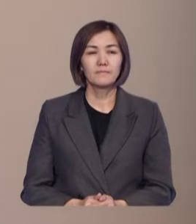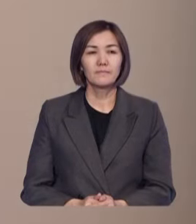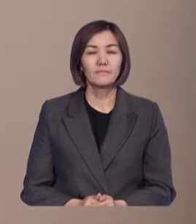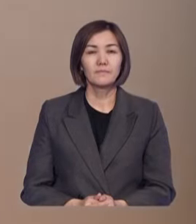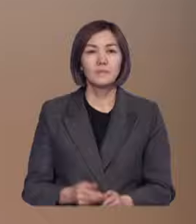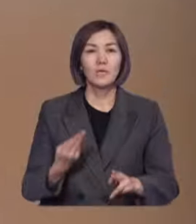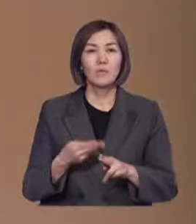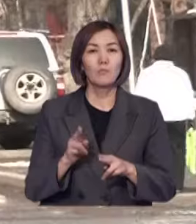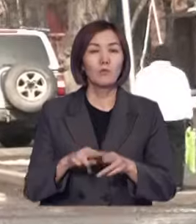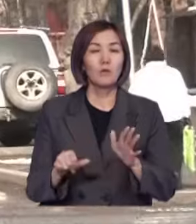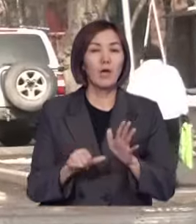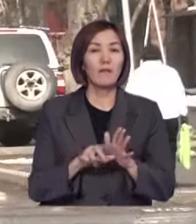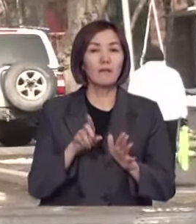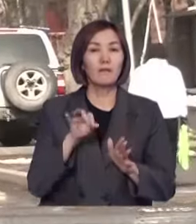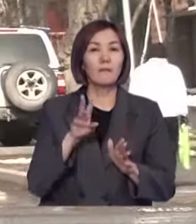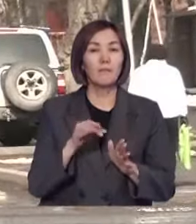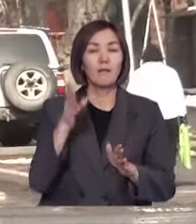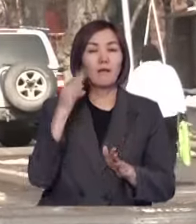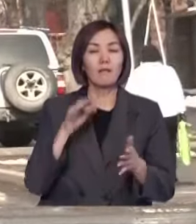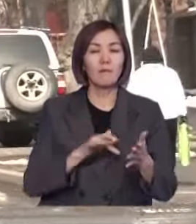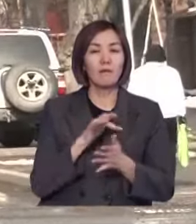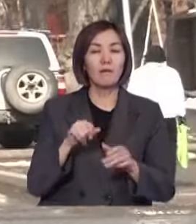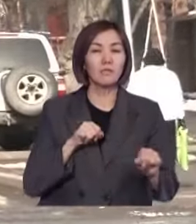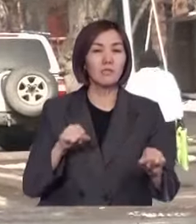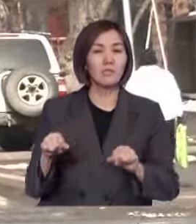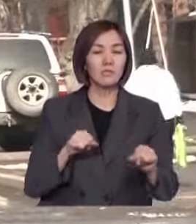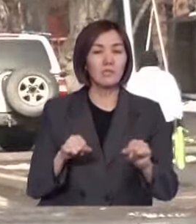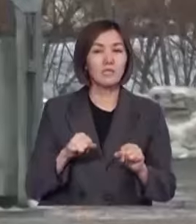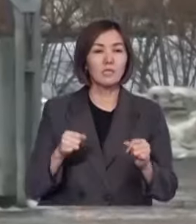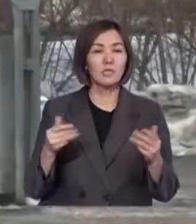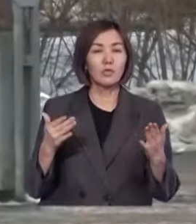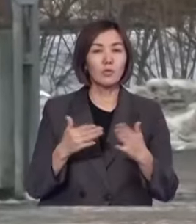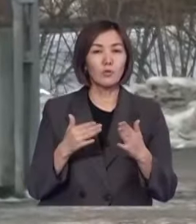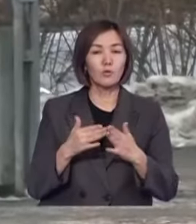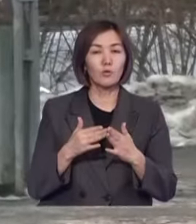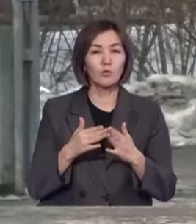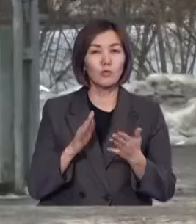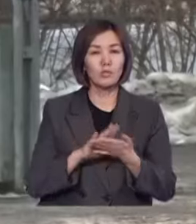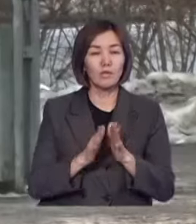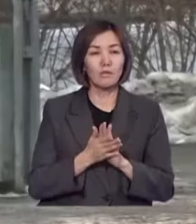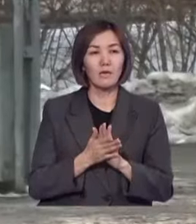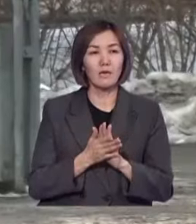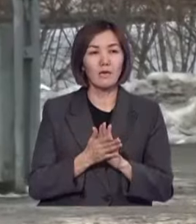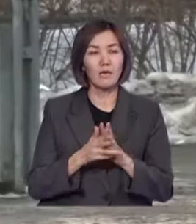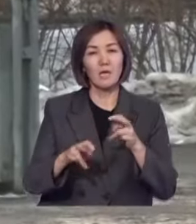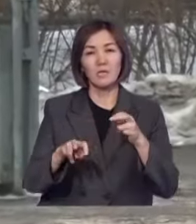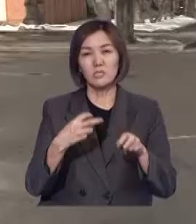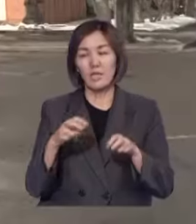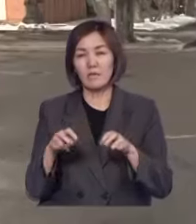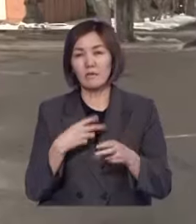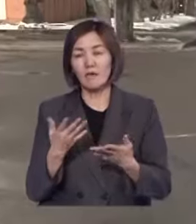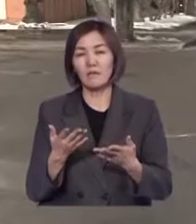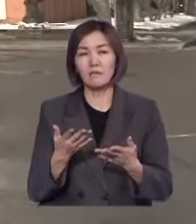Бұл 6 балдық зілзаладан кейінгі Алматы қаласындағы тұрғын үйлердің жайы. Жарылған, қабырғалары қақырап, ойылып түскен жағдайлар